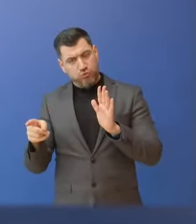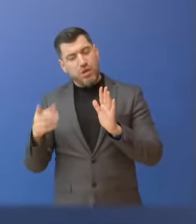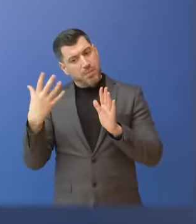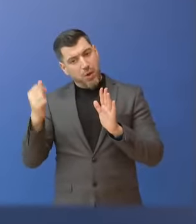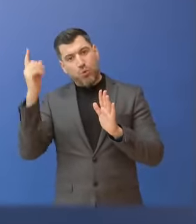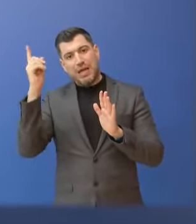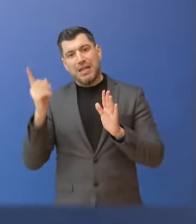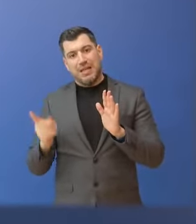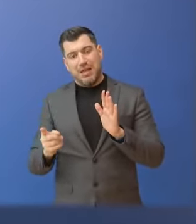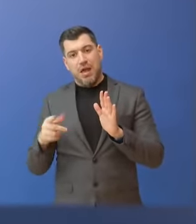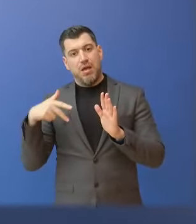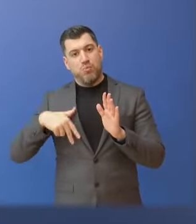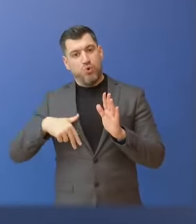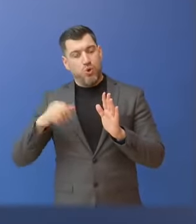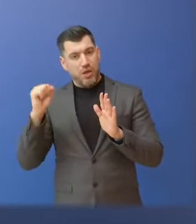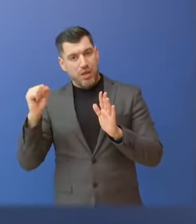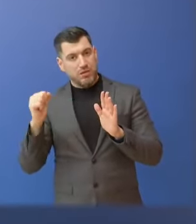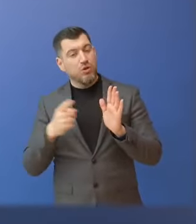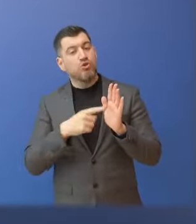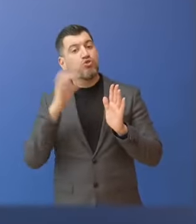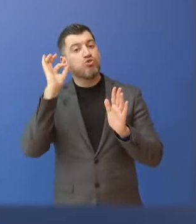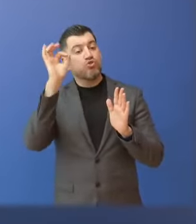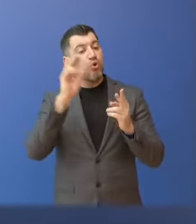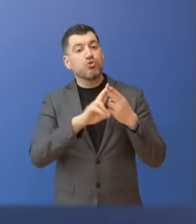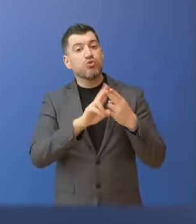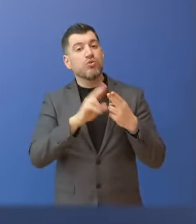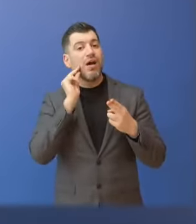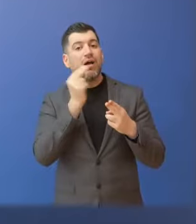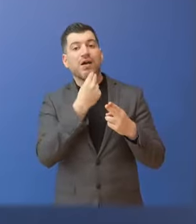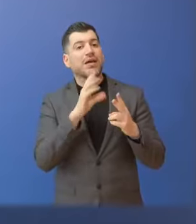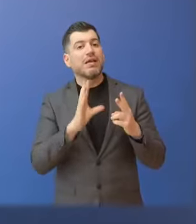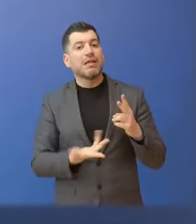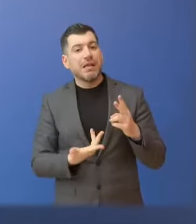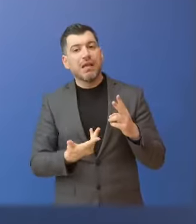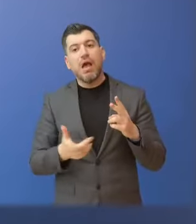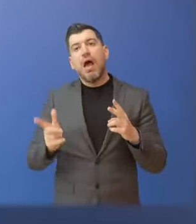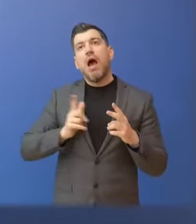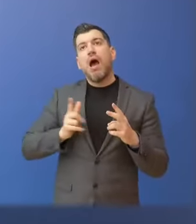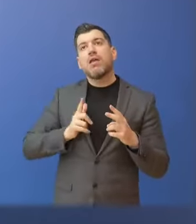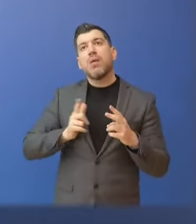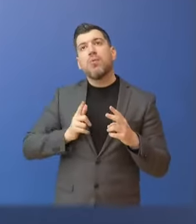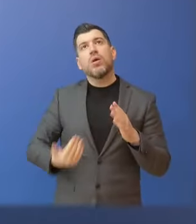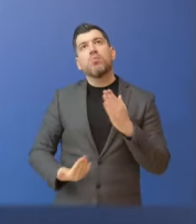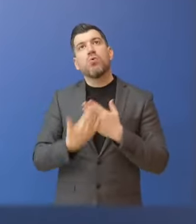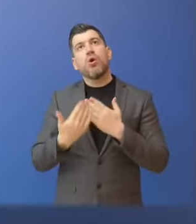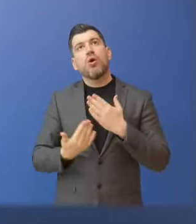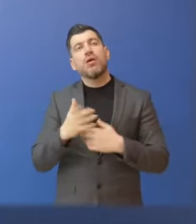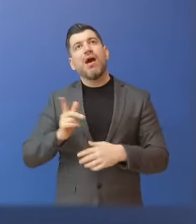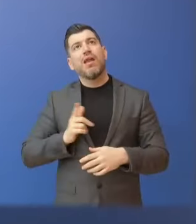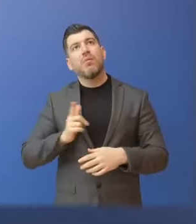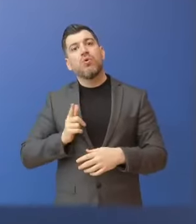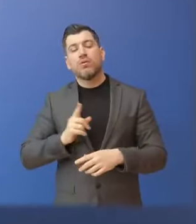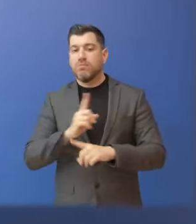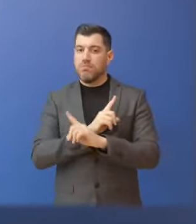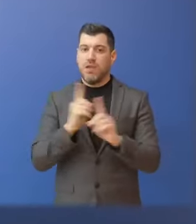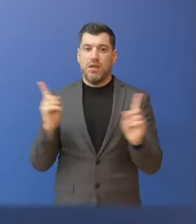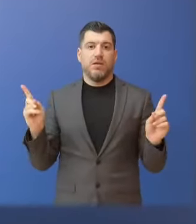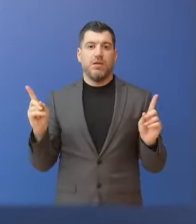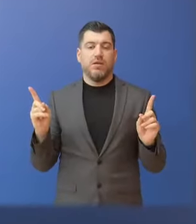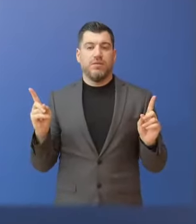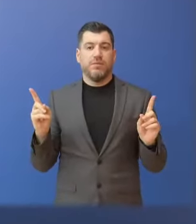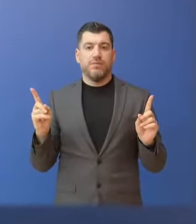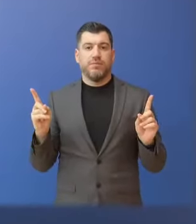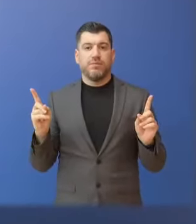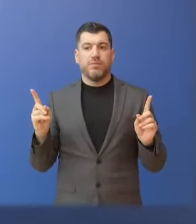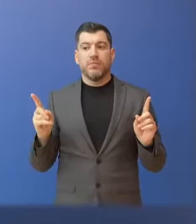κριτήρια του υπουργείου υγείας είναι ο βασικός λόχος η μείωση του χρόνου αναμονής και εξασφάλιση προφανώς των ασθενών που είναι στα τακτικά χειρουργεία και